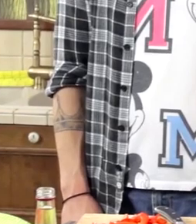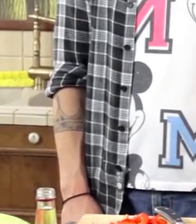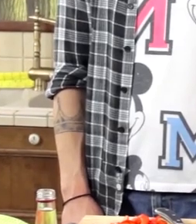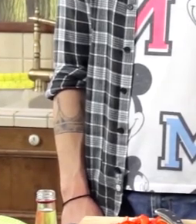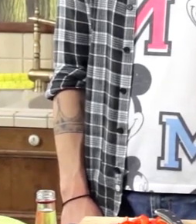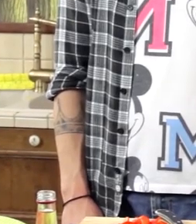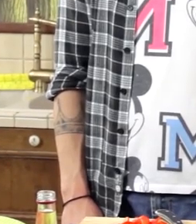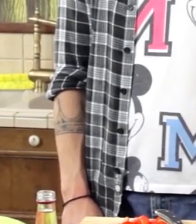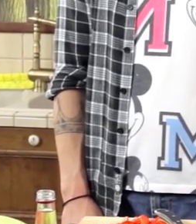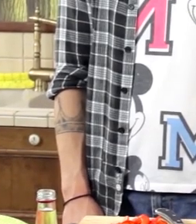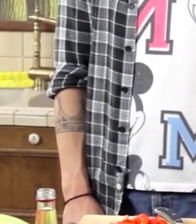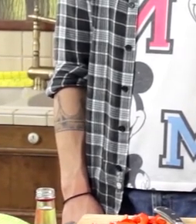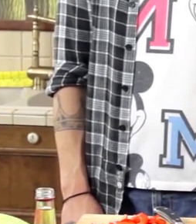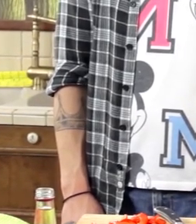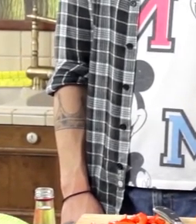έκοβες.